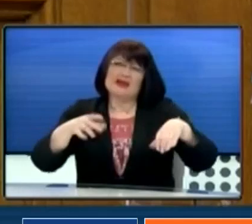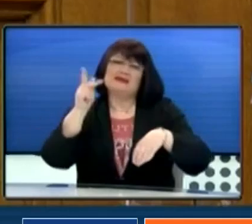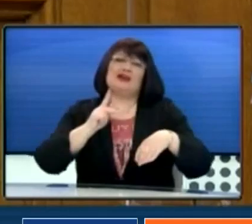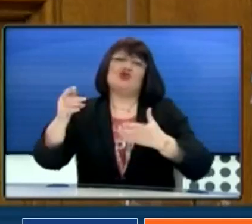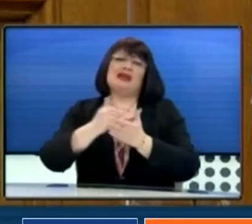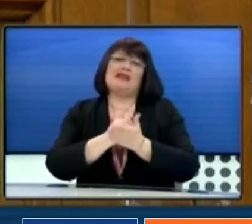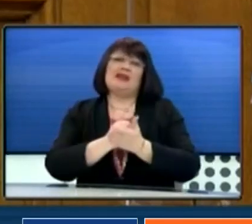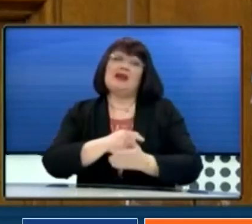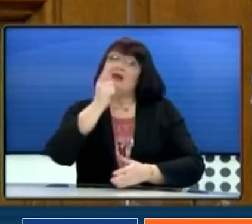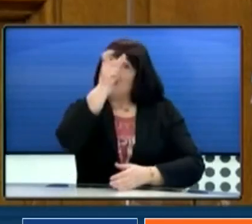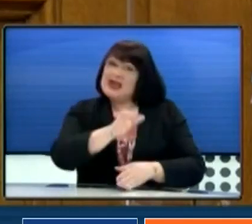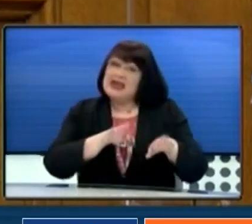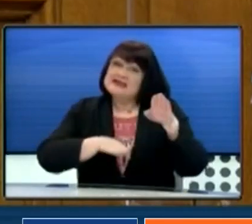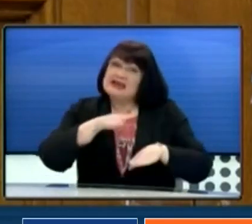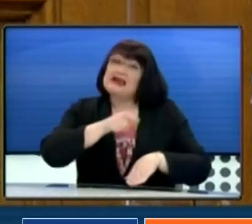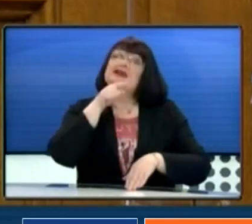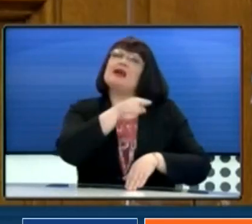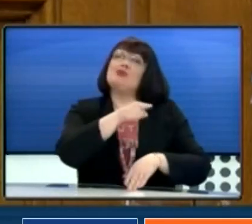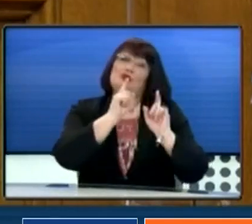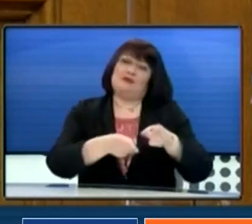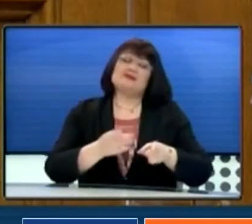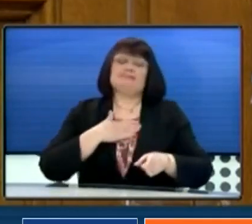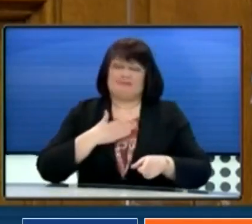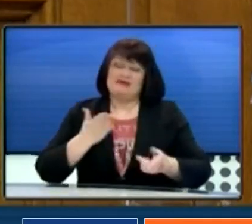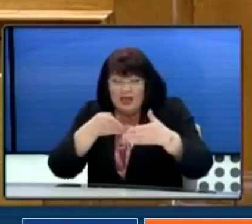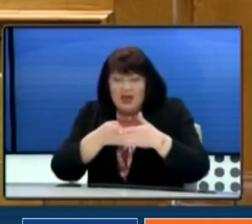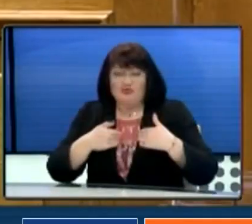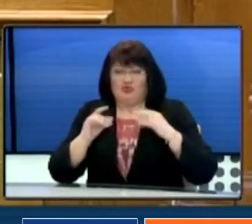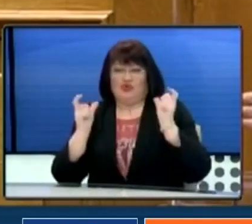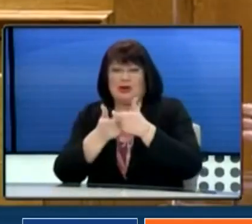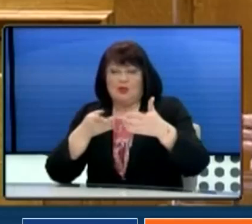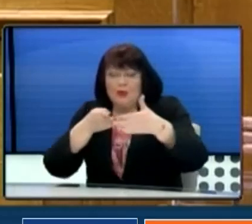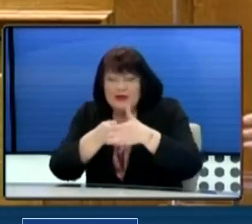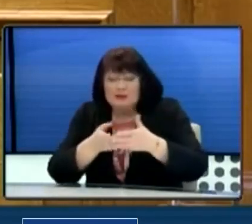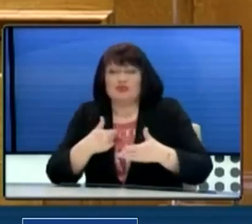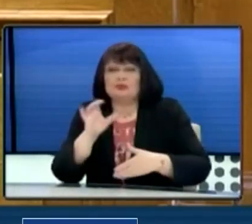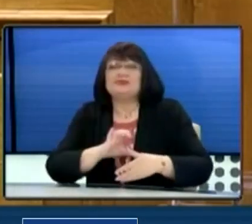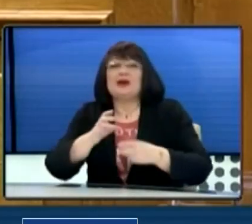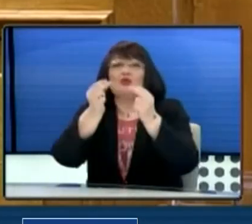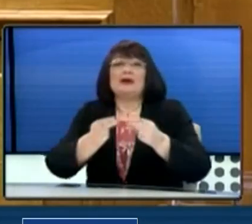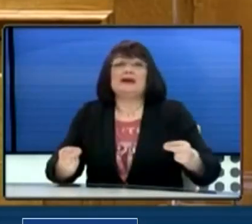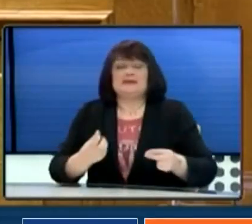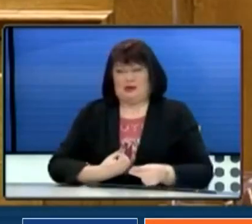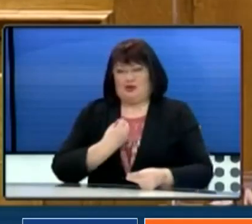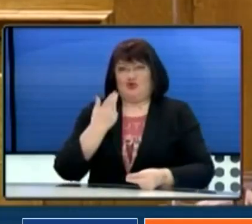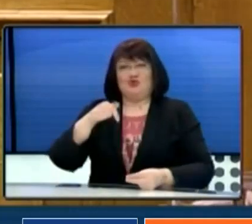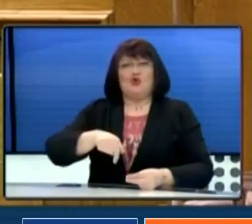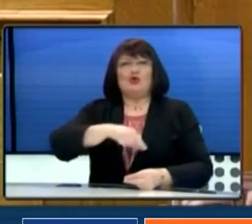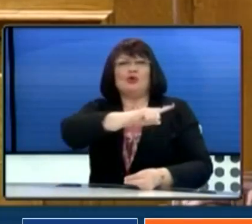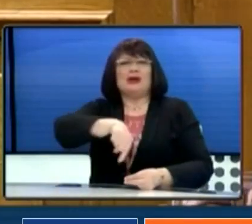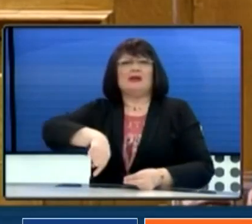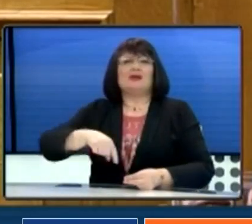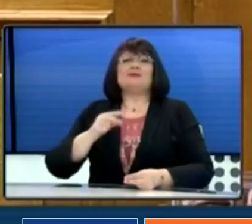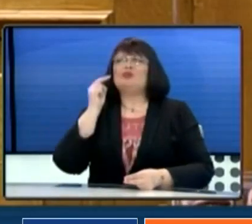κοινωνικής αδικίας. Είναι στο χέρι σας να την πάρετε αυτή την απόφαση. Έχω την αίσθηση, κύριε Πρωθυπουργέ, ότι σήμερα για άλλη μια φορά εδώ